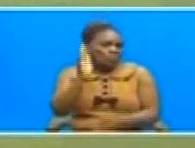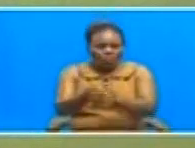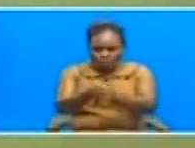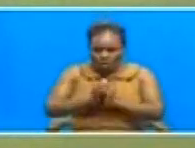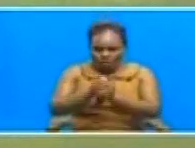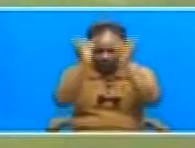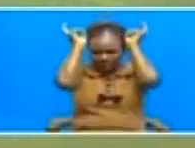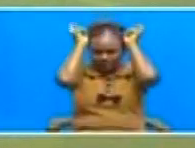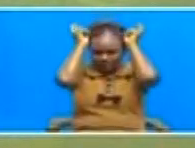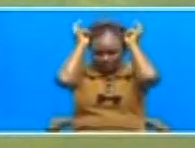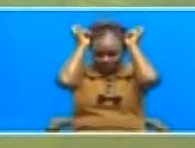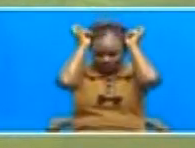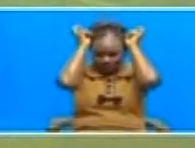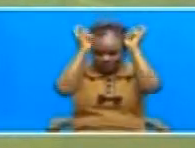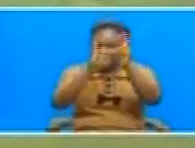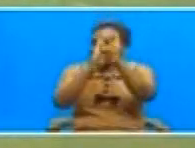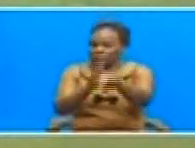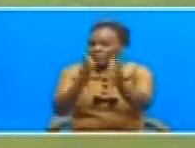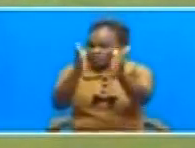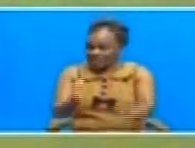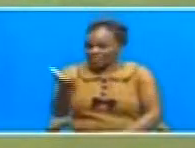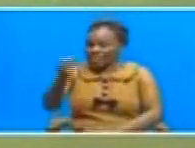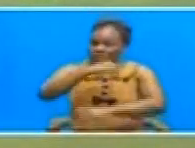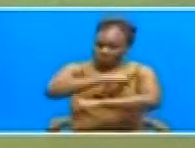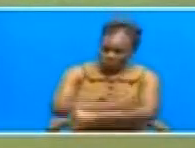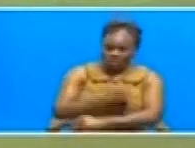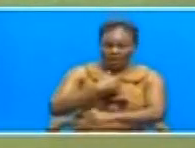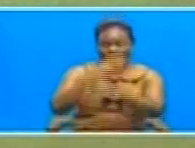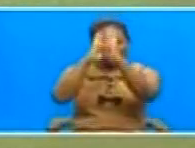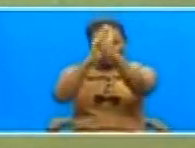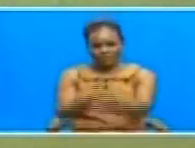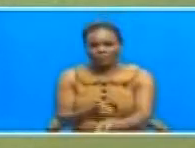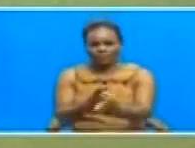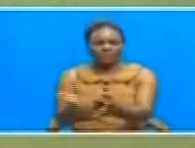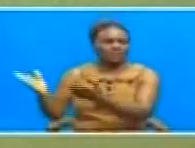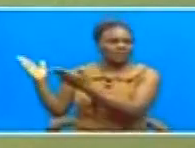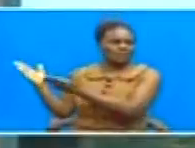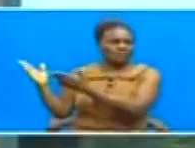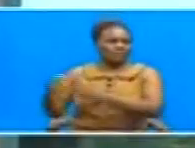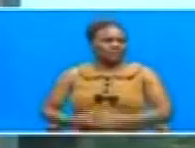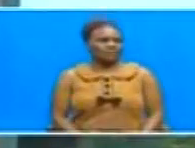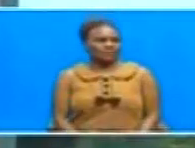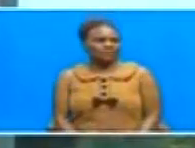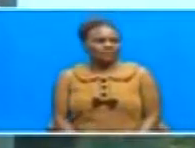mashetani. Robert Wanyonyi alifika katika shule hiyo na kutuletea taarifa ifuatayo.